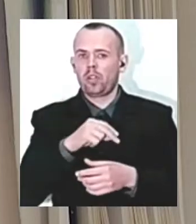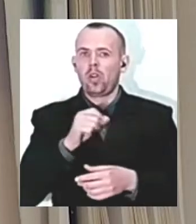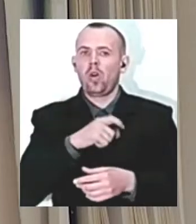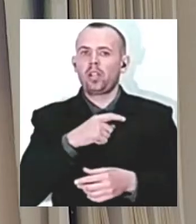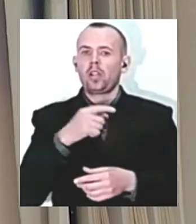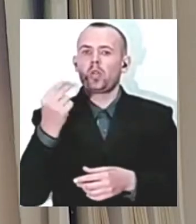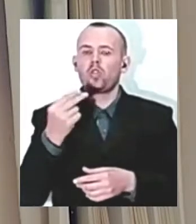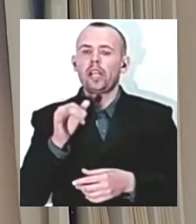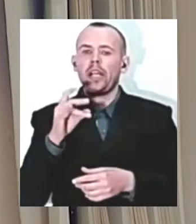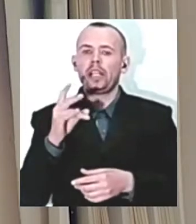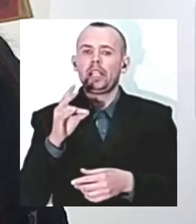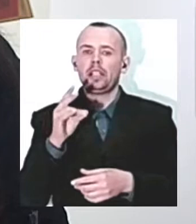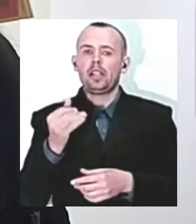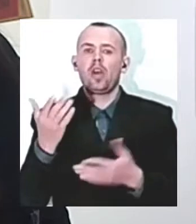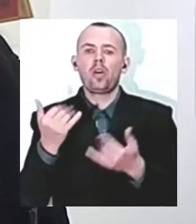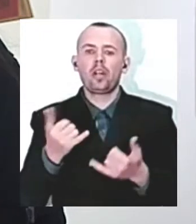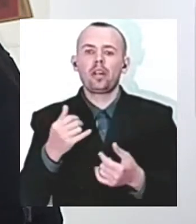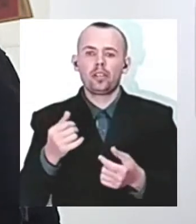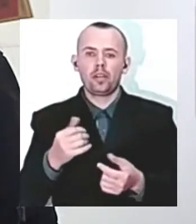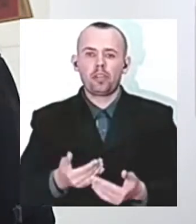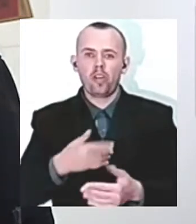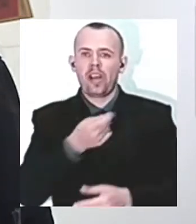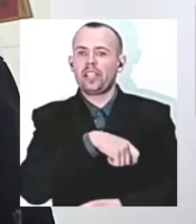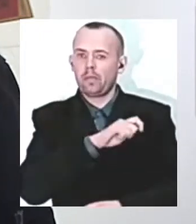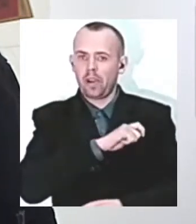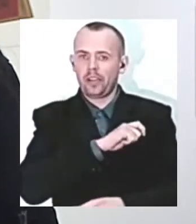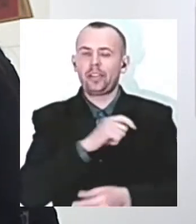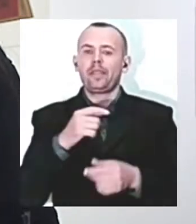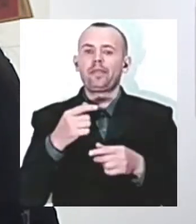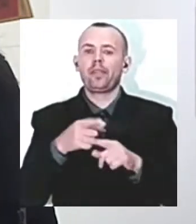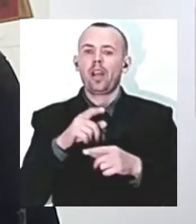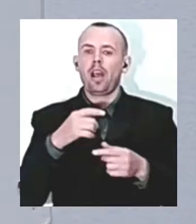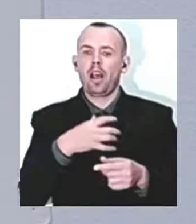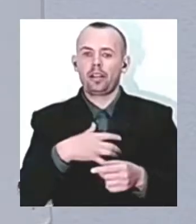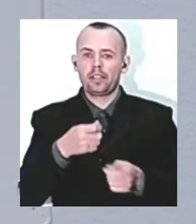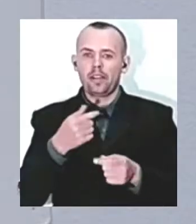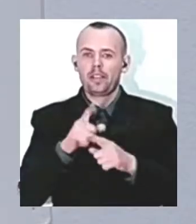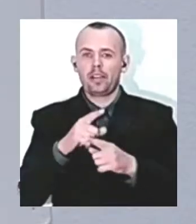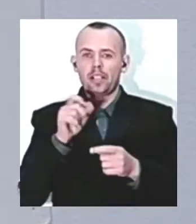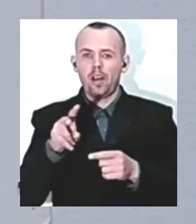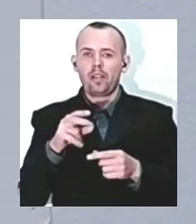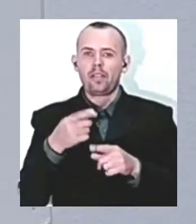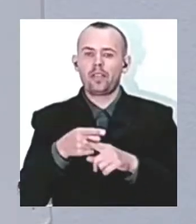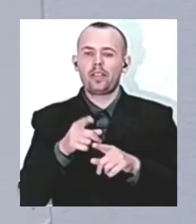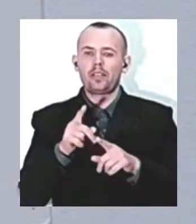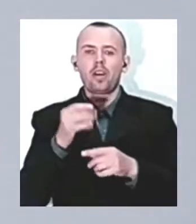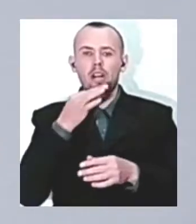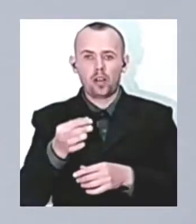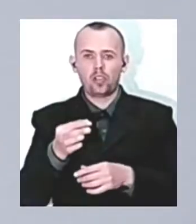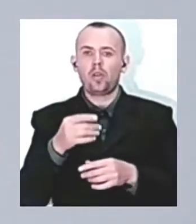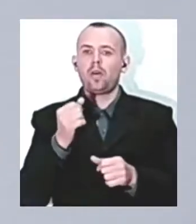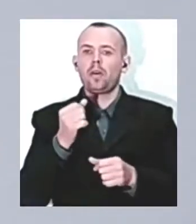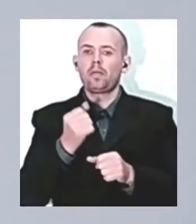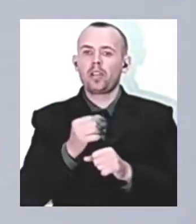наразі проживає в Іспанії. Адміністраторка цієї виставкової зали Серафіма Шпигіна каже, праці Ірини охоплені спільною ідеєю